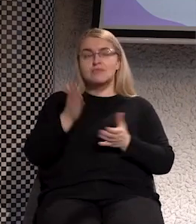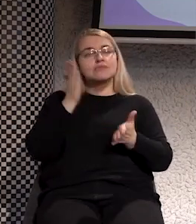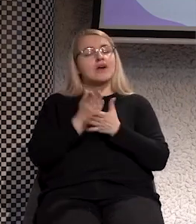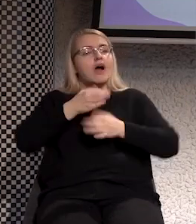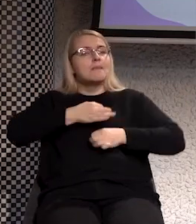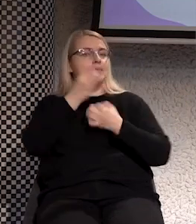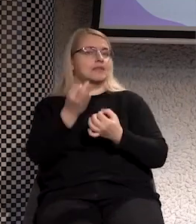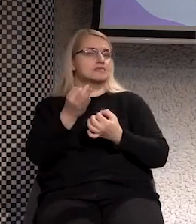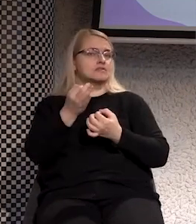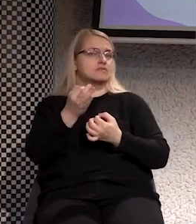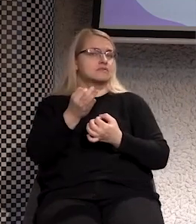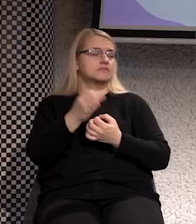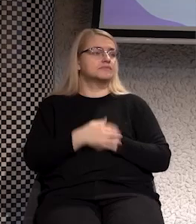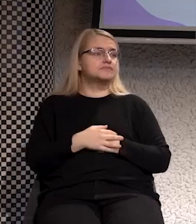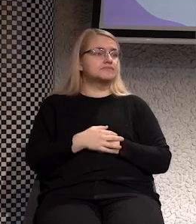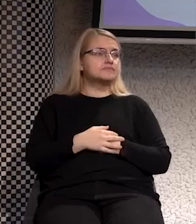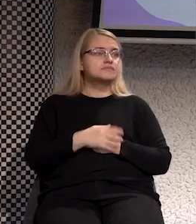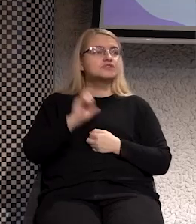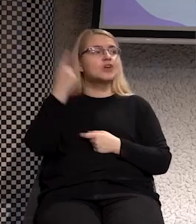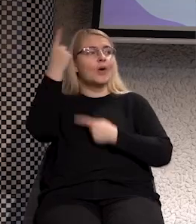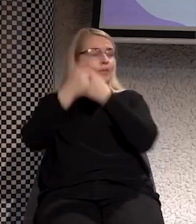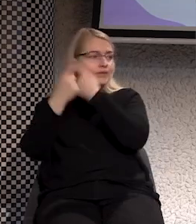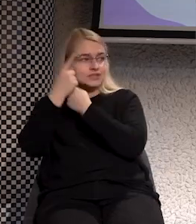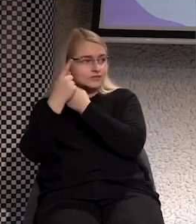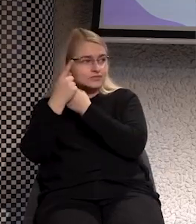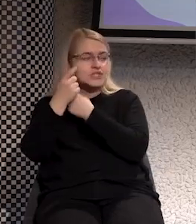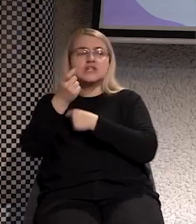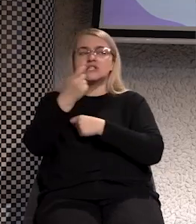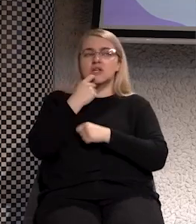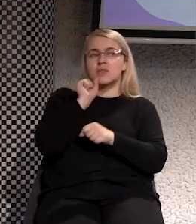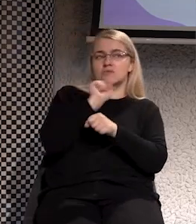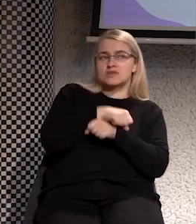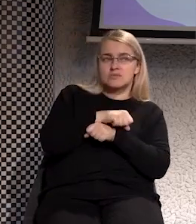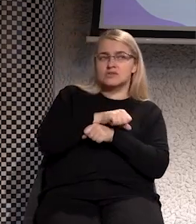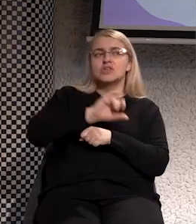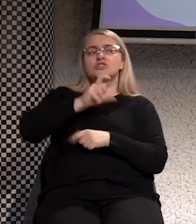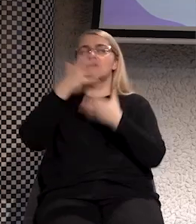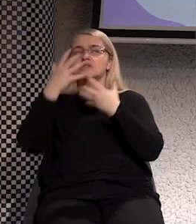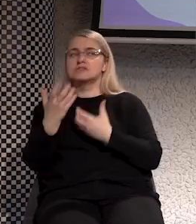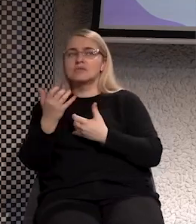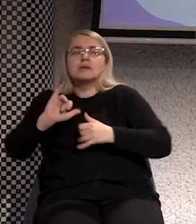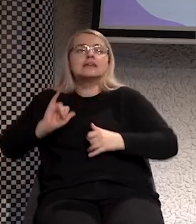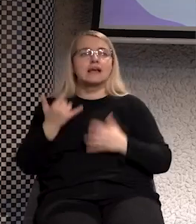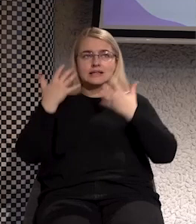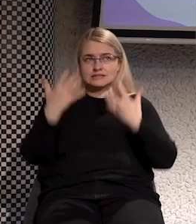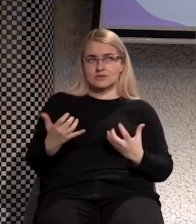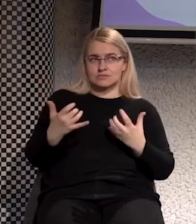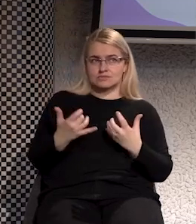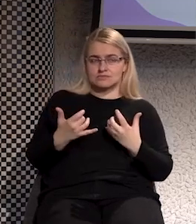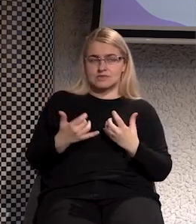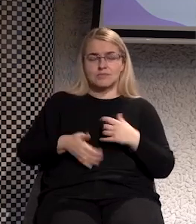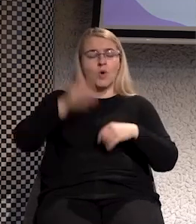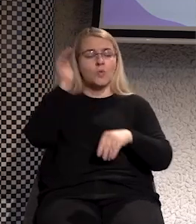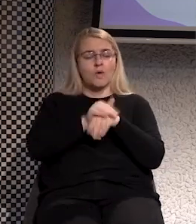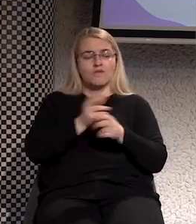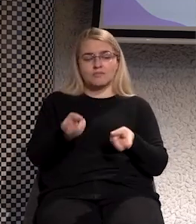się właśnie, jak, co myślą, czym jest przemoc, co by chcieli, jak chcieliby, żeby ułożyć kontrakt na te zajęcia, a